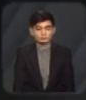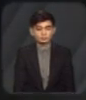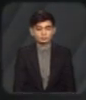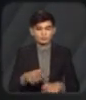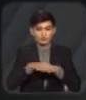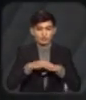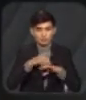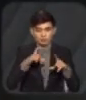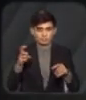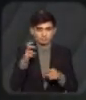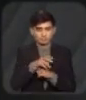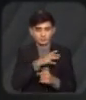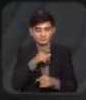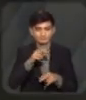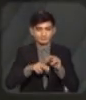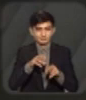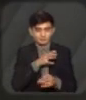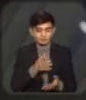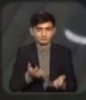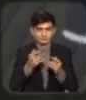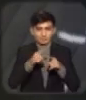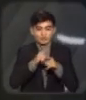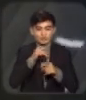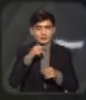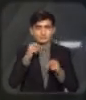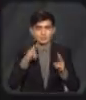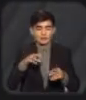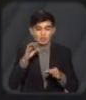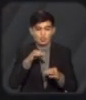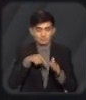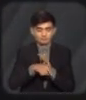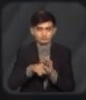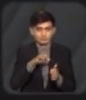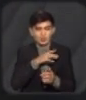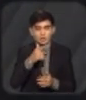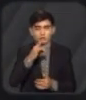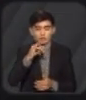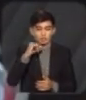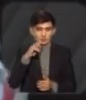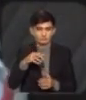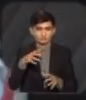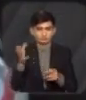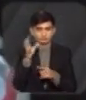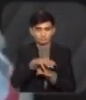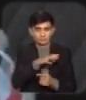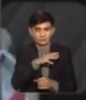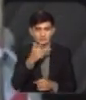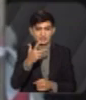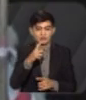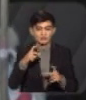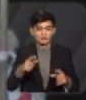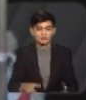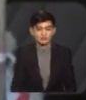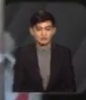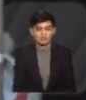Толпа людей скопилась на одной из стройплощадок, где развернулась спецоперация по извлечению из-под завалов грунта трех рабочих.